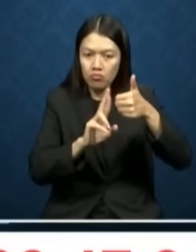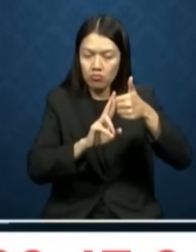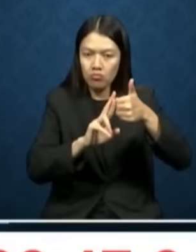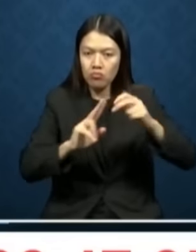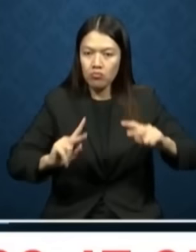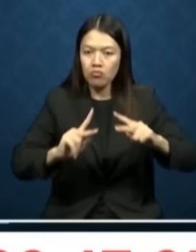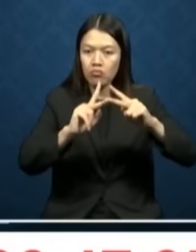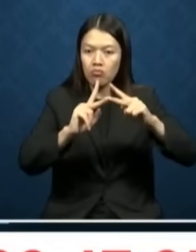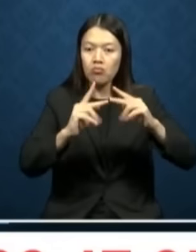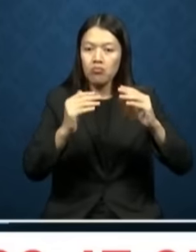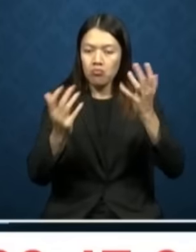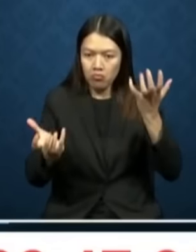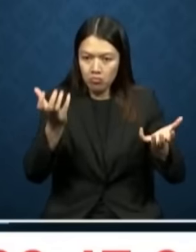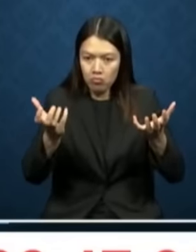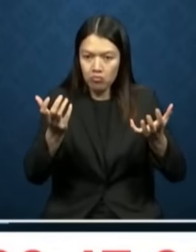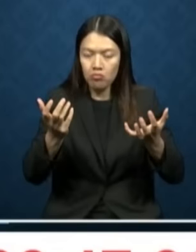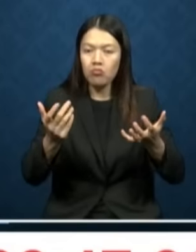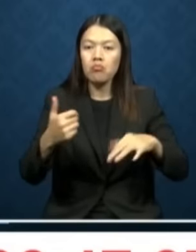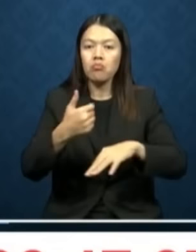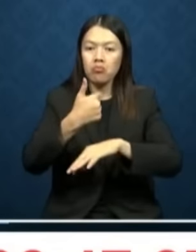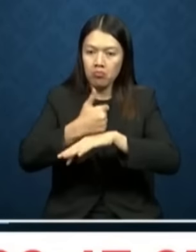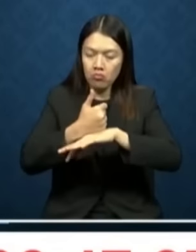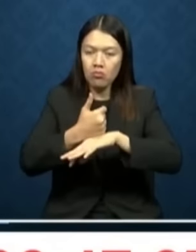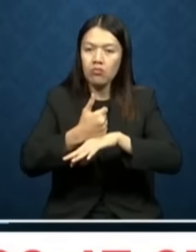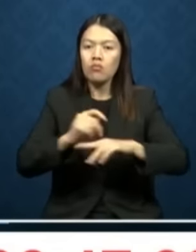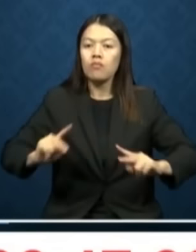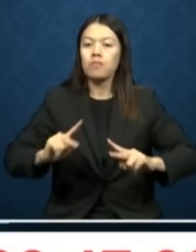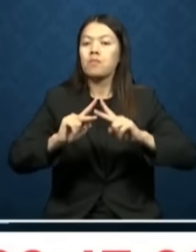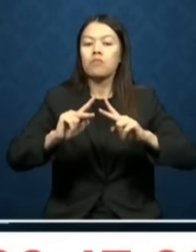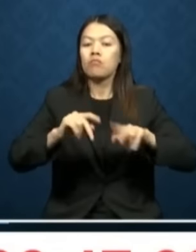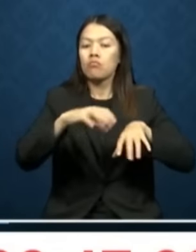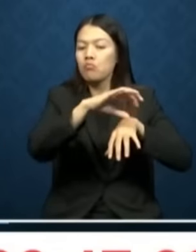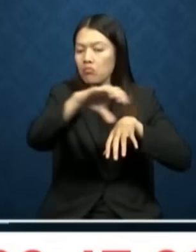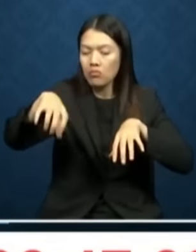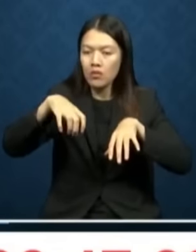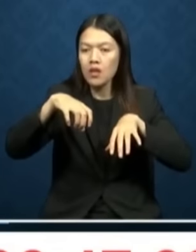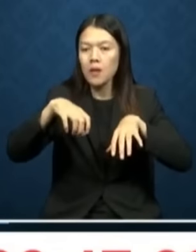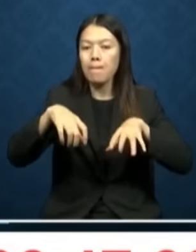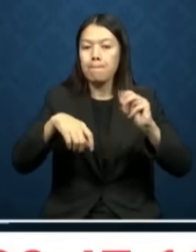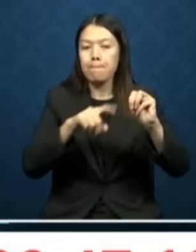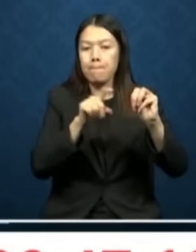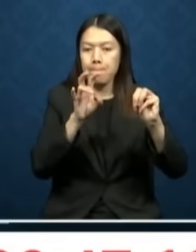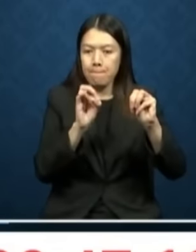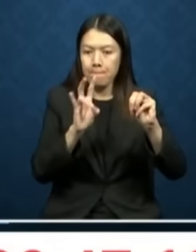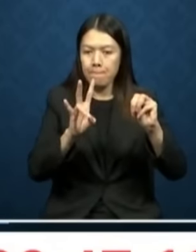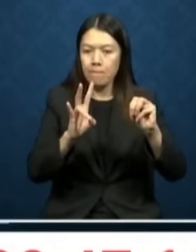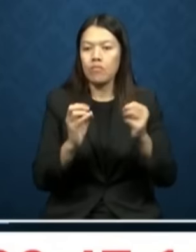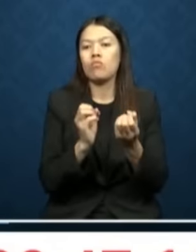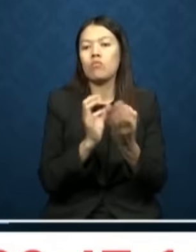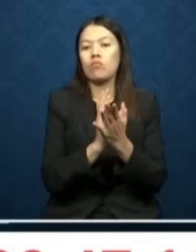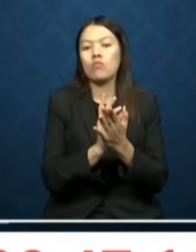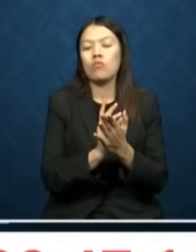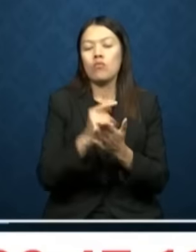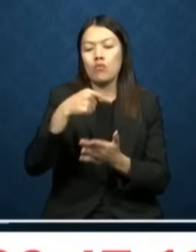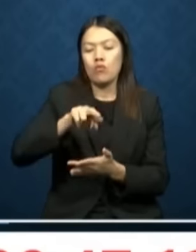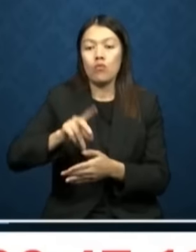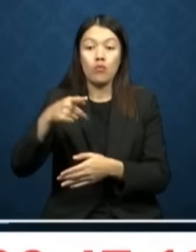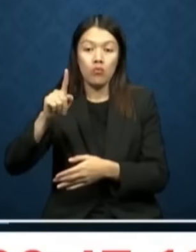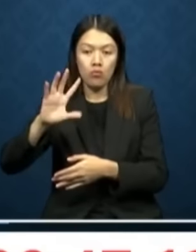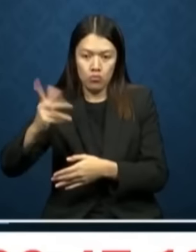ธรรมปลัดกระทรวงอธิบดีที่เกี่ยวข้องนะครับเป็นการละเมิดมาตรา172ของพรบ.ปปช.ว่าด้วยเ